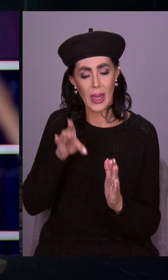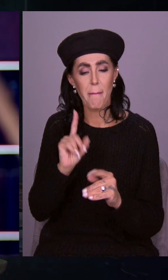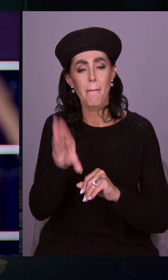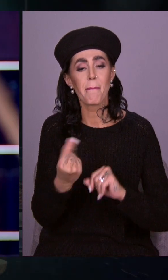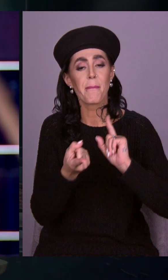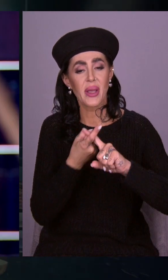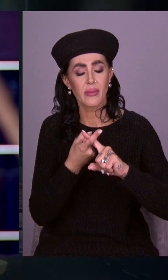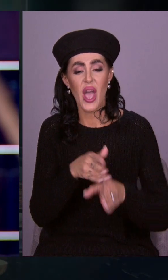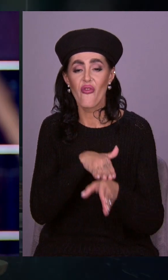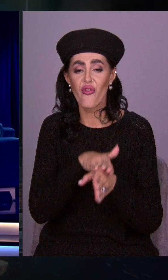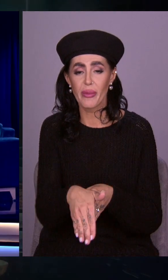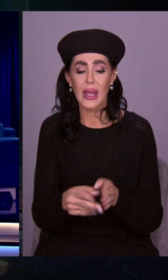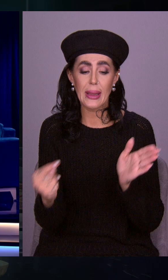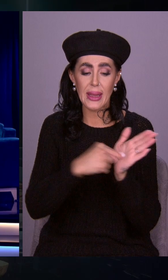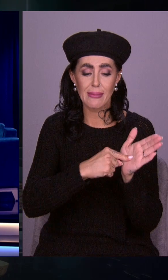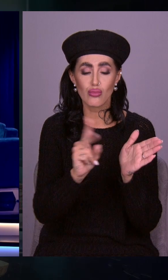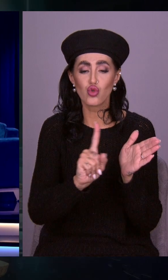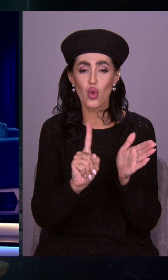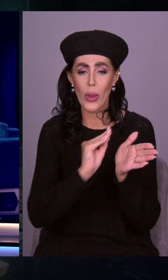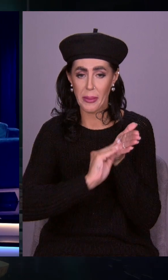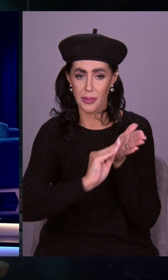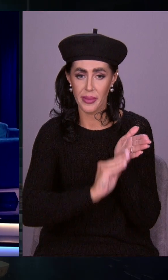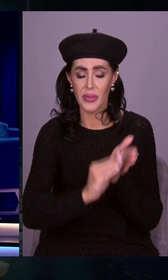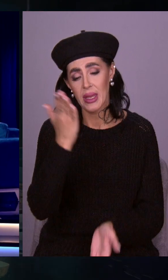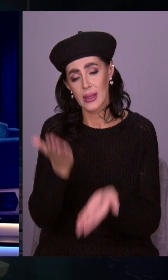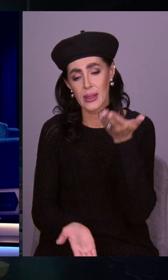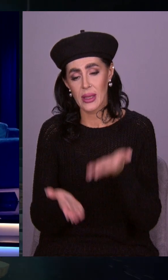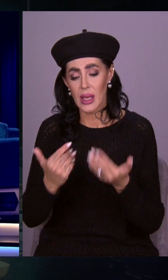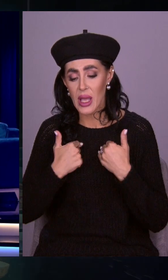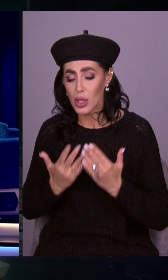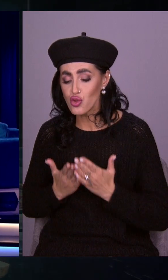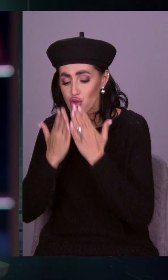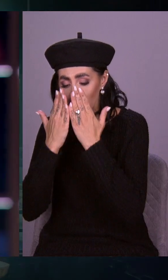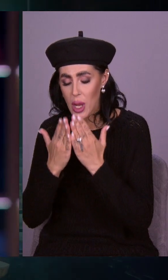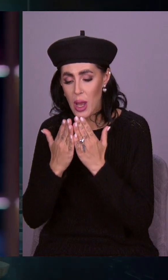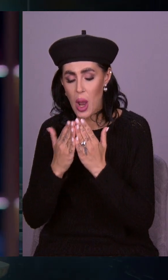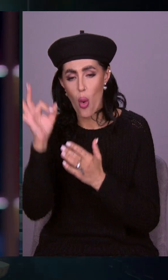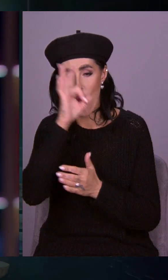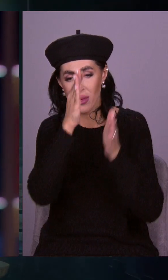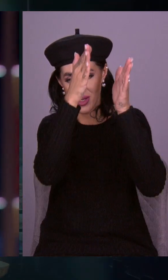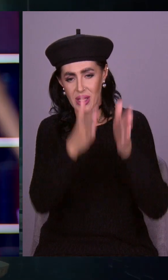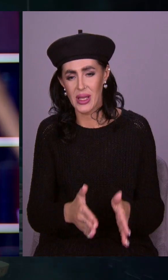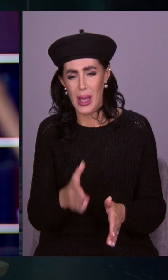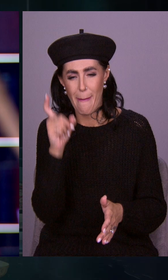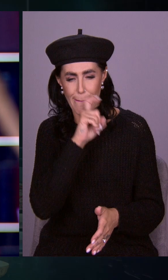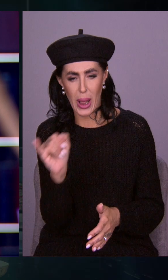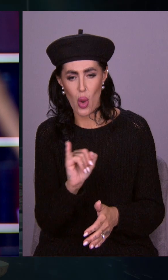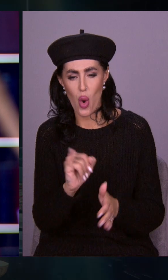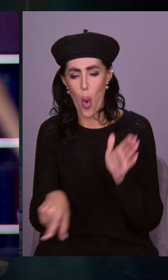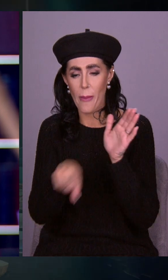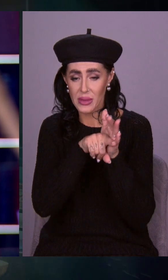те, що написано на карті, або я читаю поганий коментар про вас. Поганий коментар з